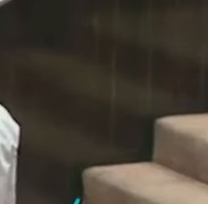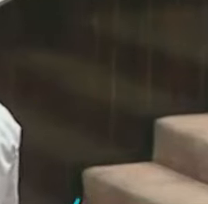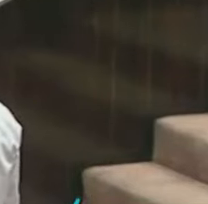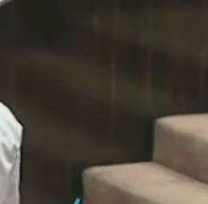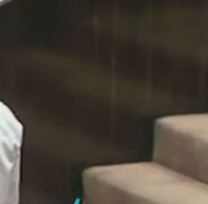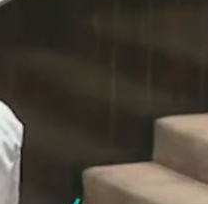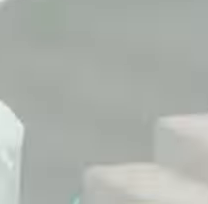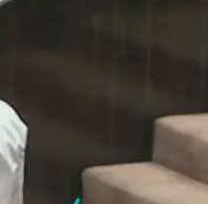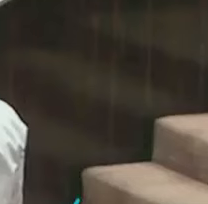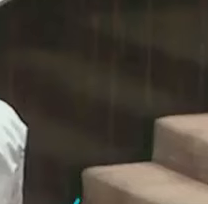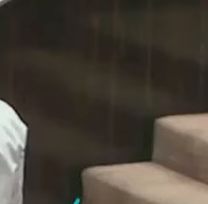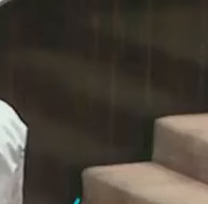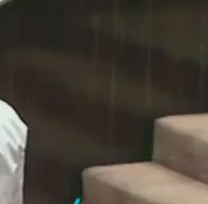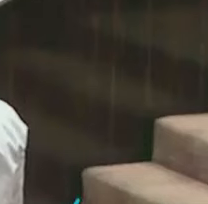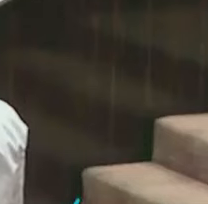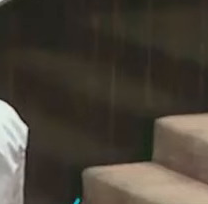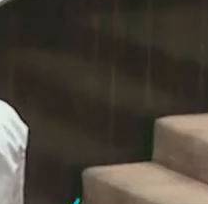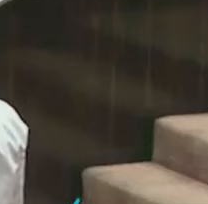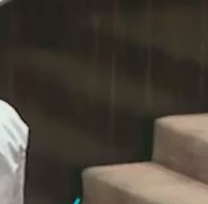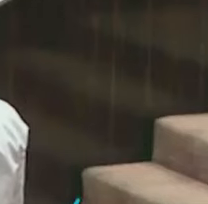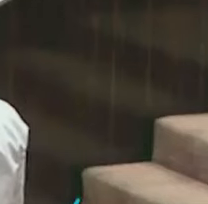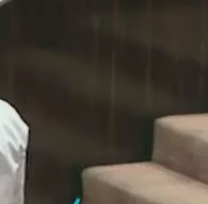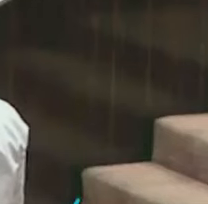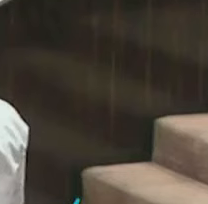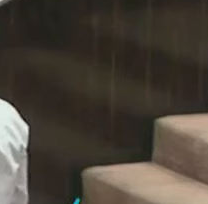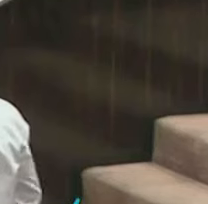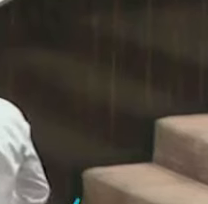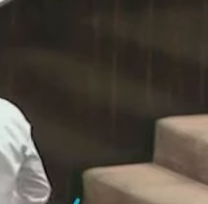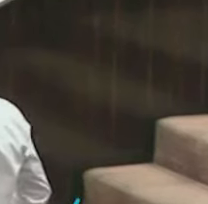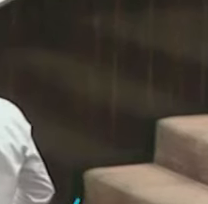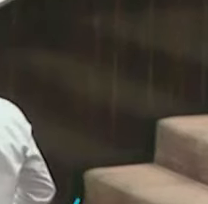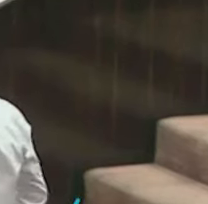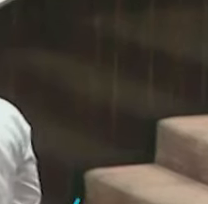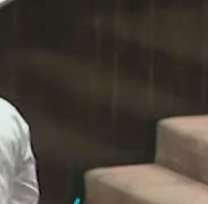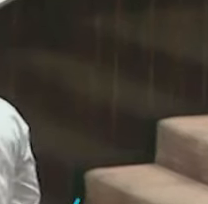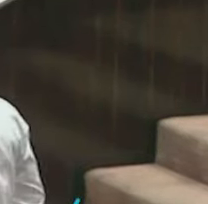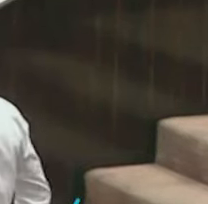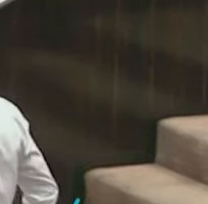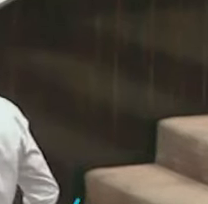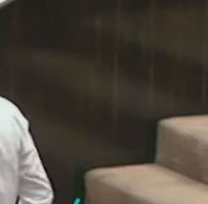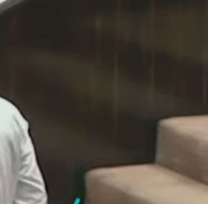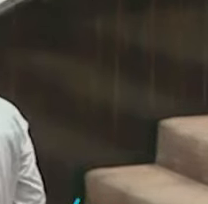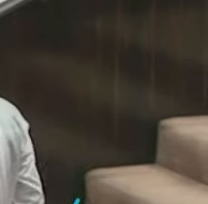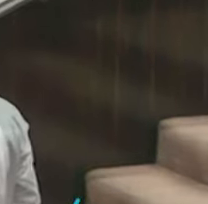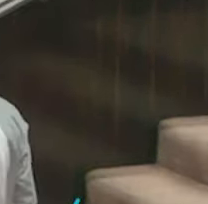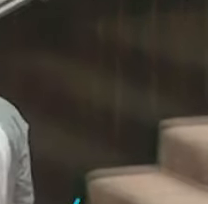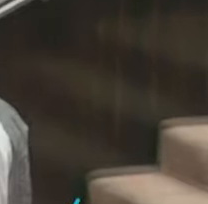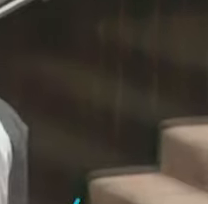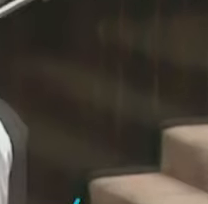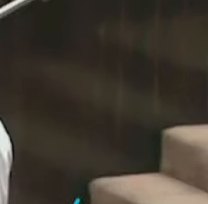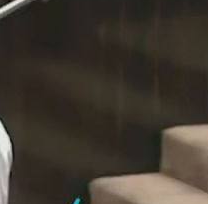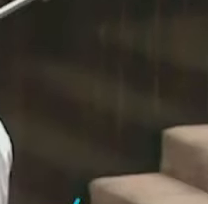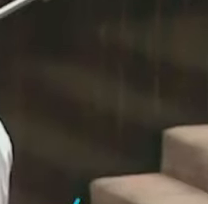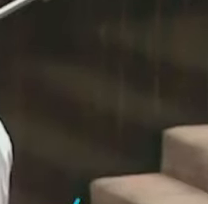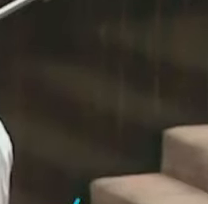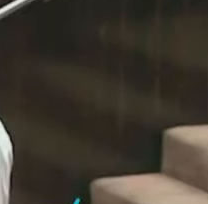සඳහායි. කදිරවේලේ ෂන්මුගම් කුහදාසන් ආකිය නාම් ඉලංගයි සනායන